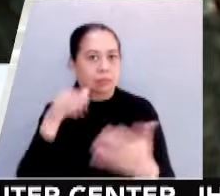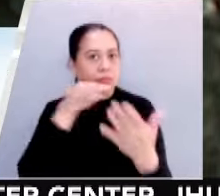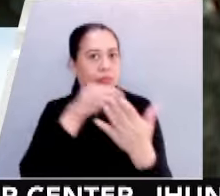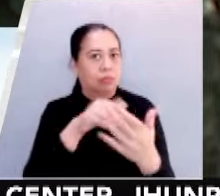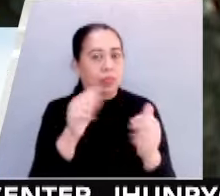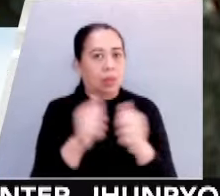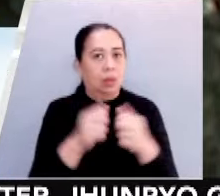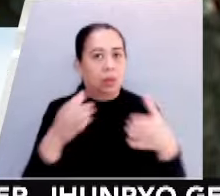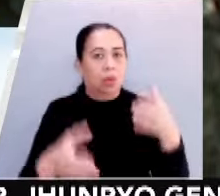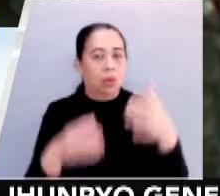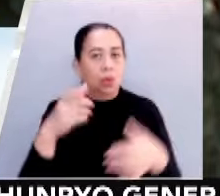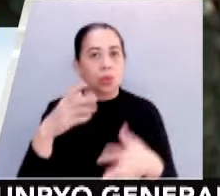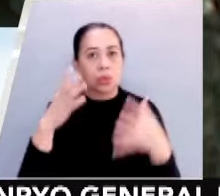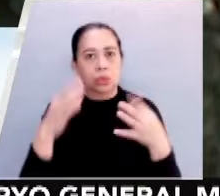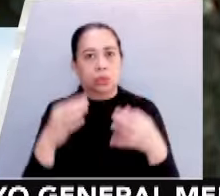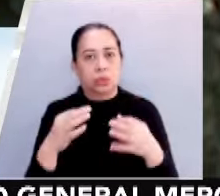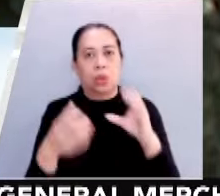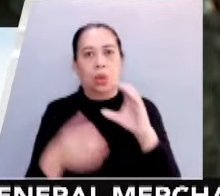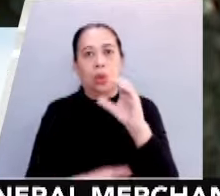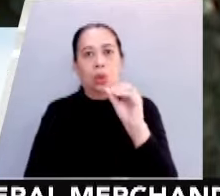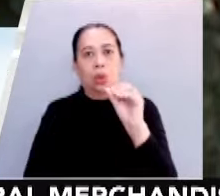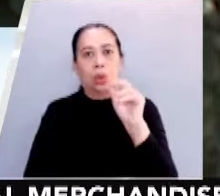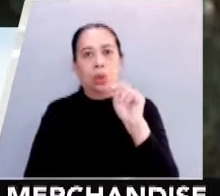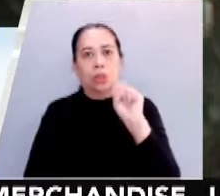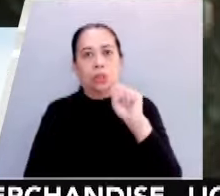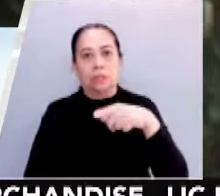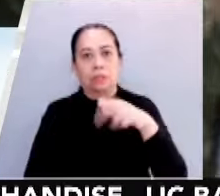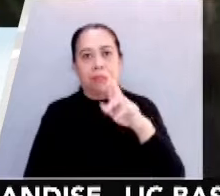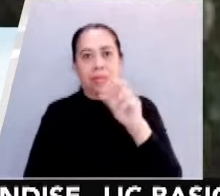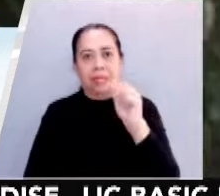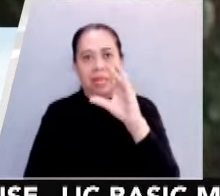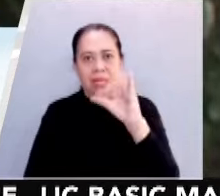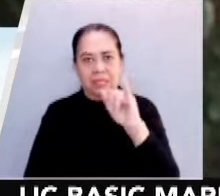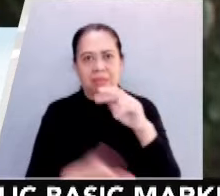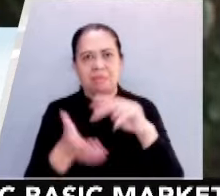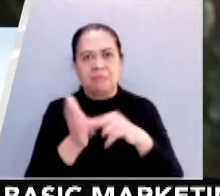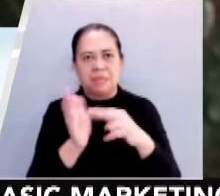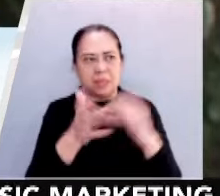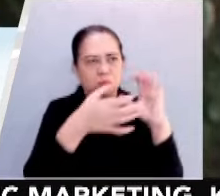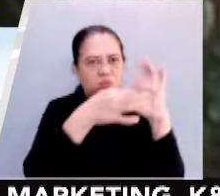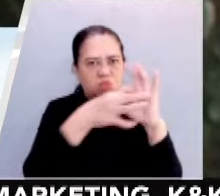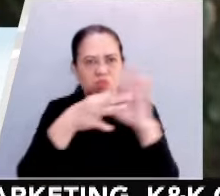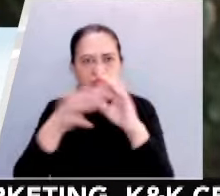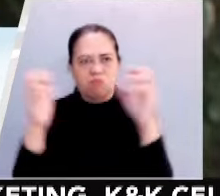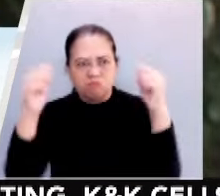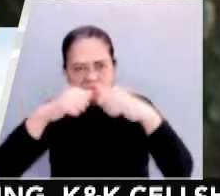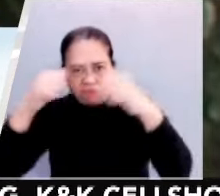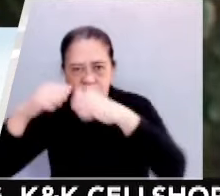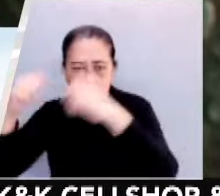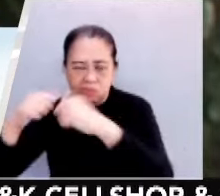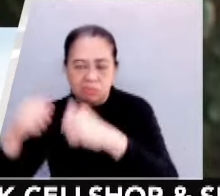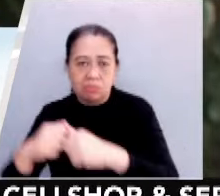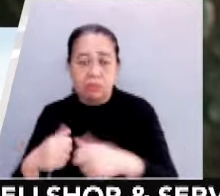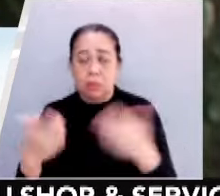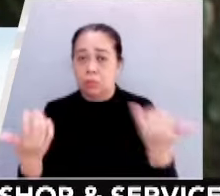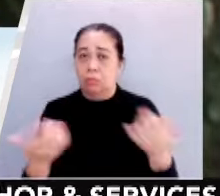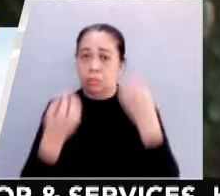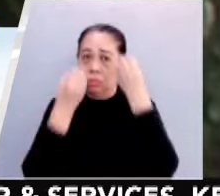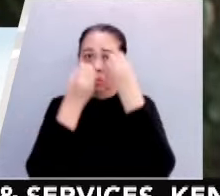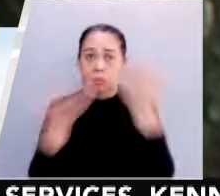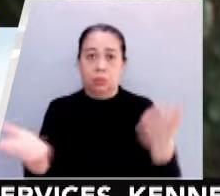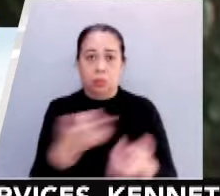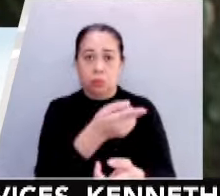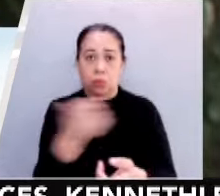found conspiracy among the accused. I think this would send a message to those who are involved